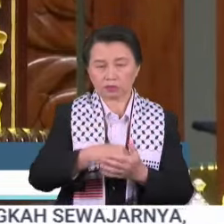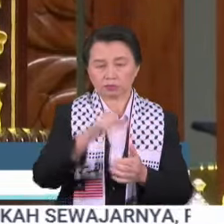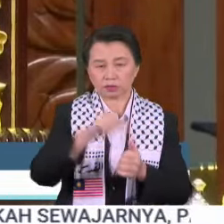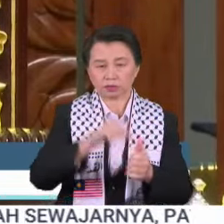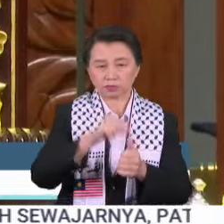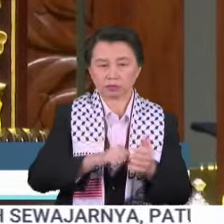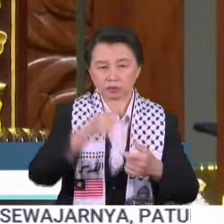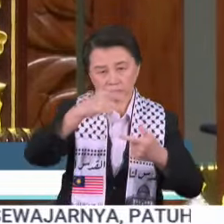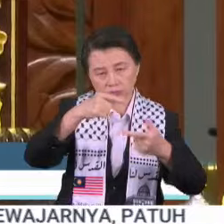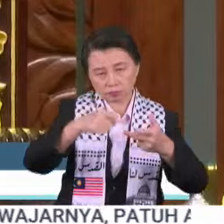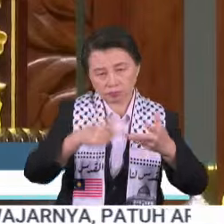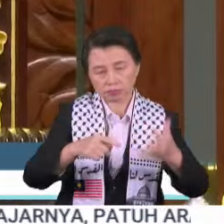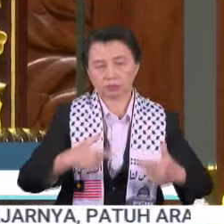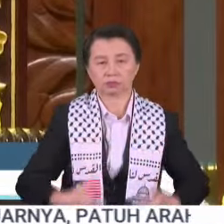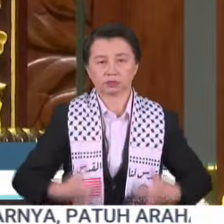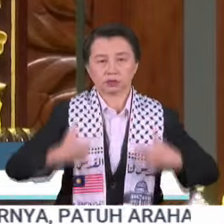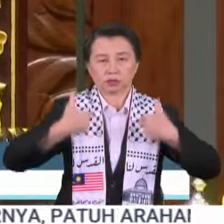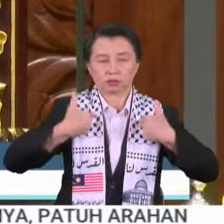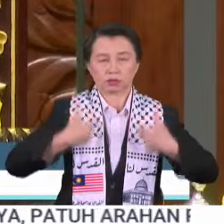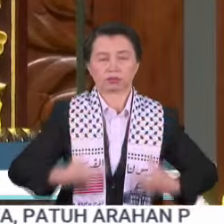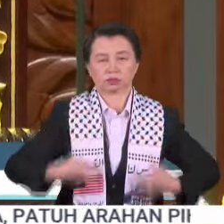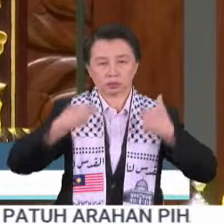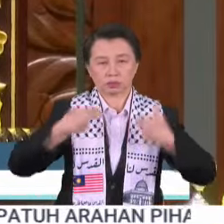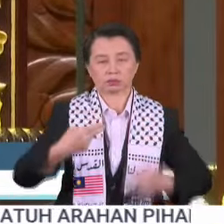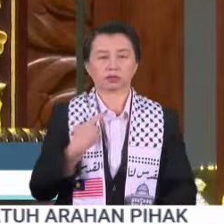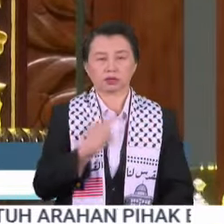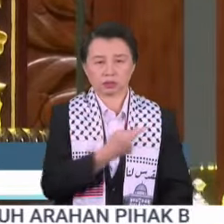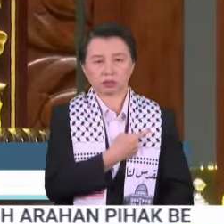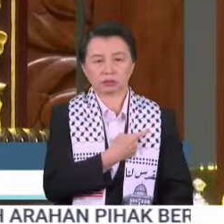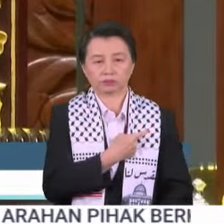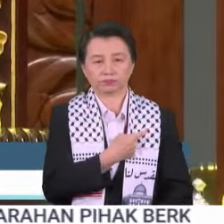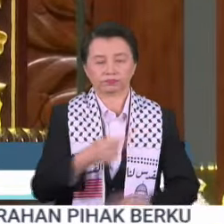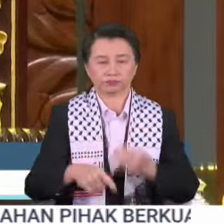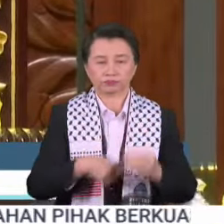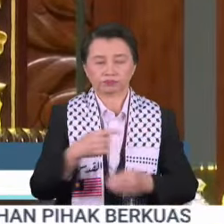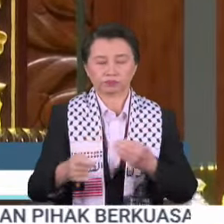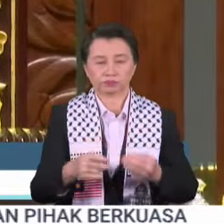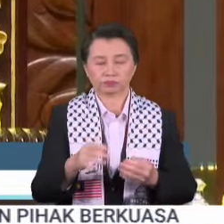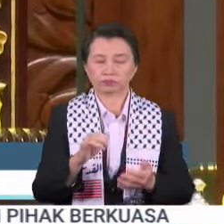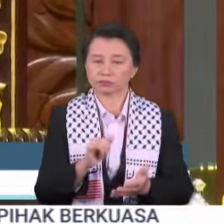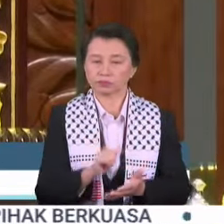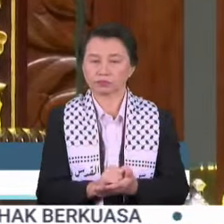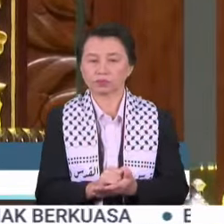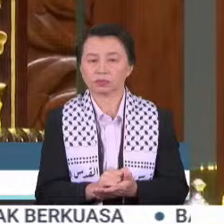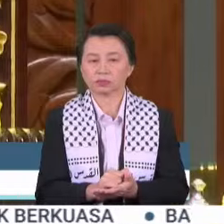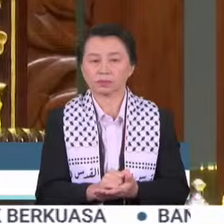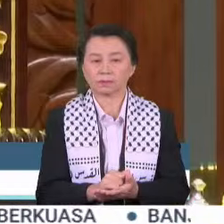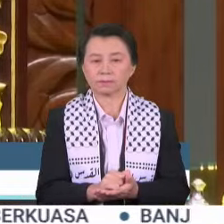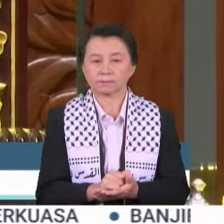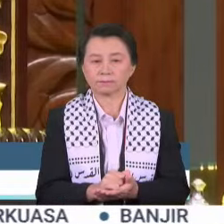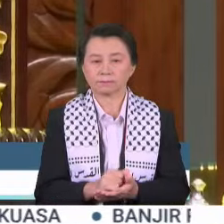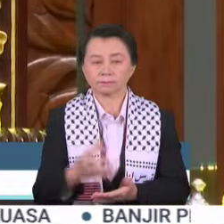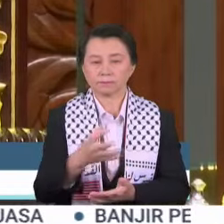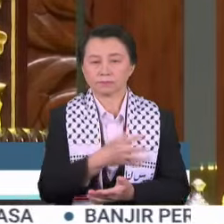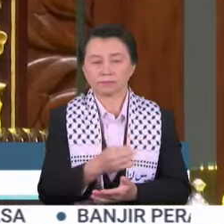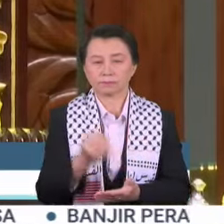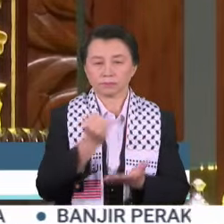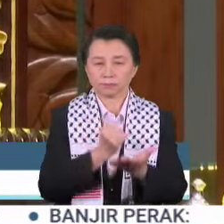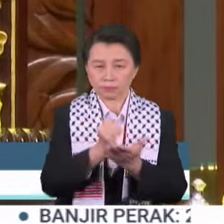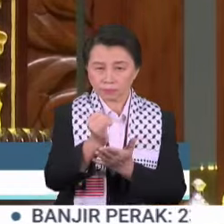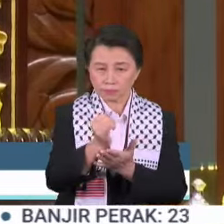aspek kehidupan kita. Isu berkaitan dengan urus dan